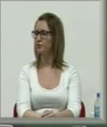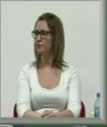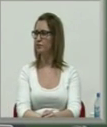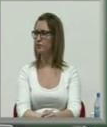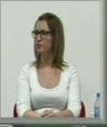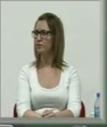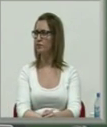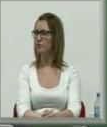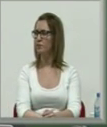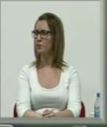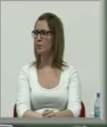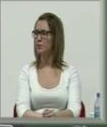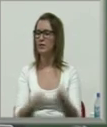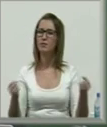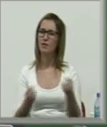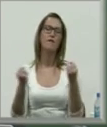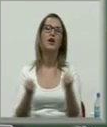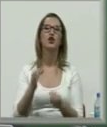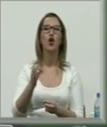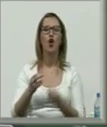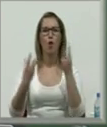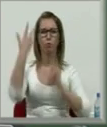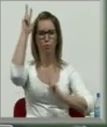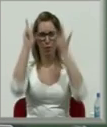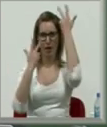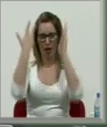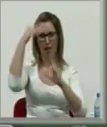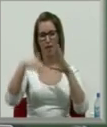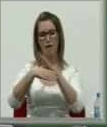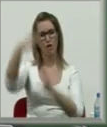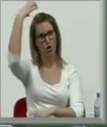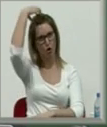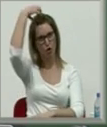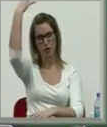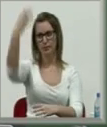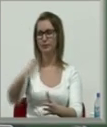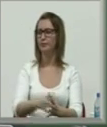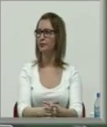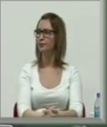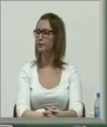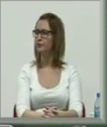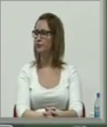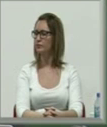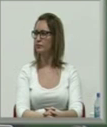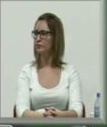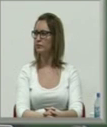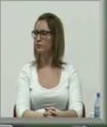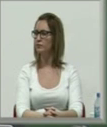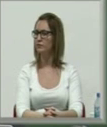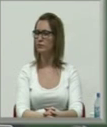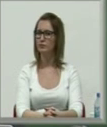aby dalej walczyć o tego naszego jelenia w koronie. Natomiast i tutaj mój wniosek do państwa w